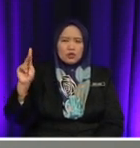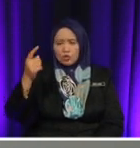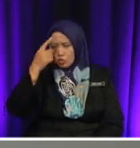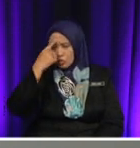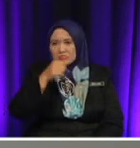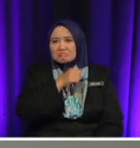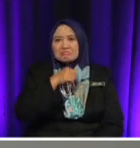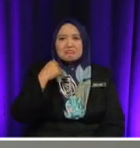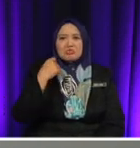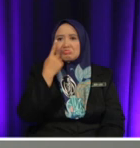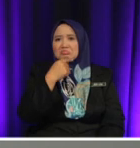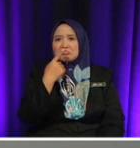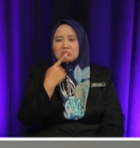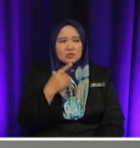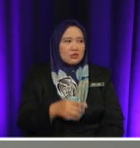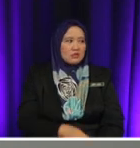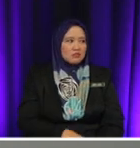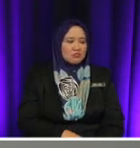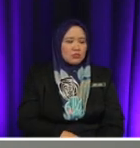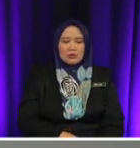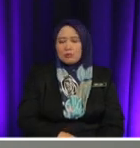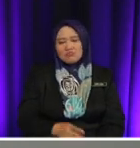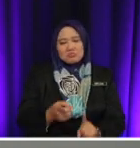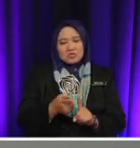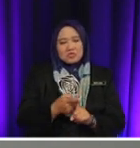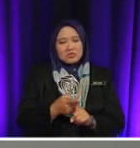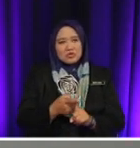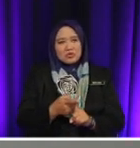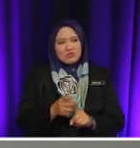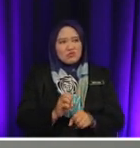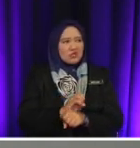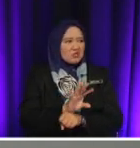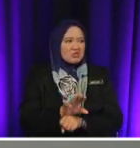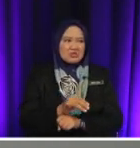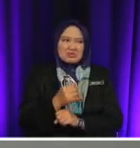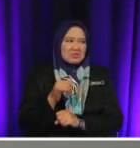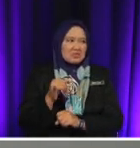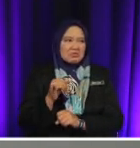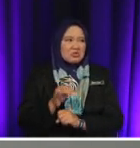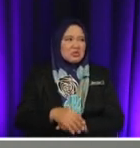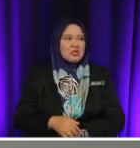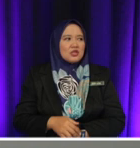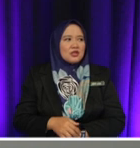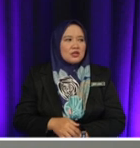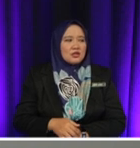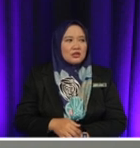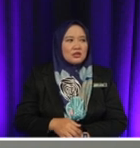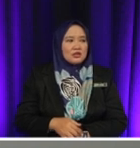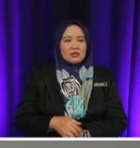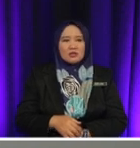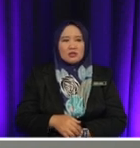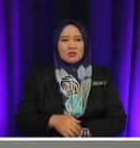jawapannya virus tadi tidak dapat dibunuh dan protozoa juga tidak dapat dibunuh so jawapan yang pertama kita tidak